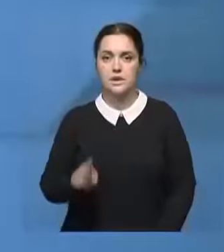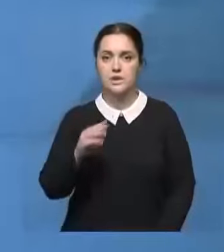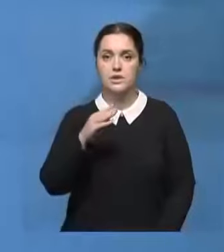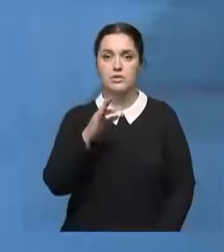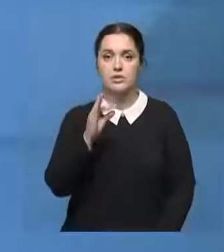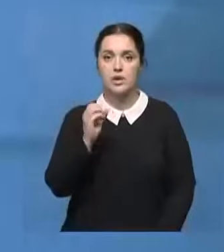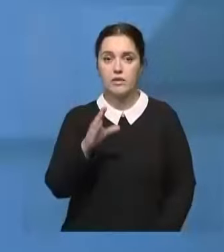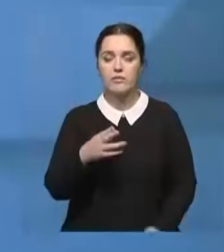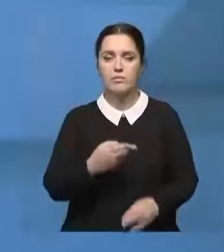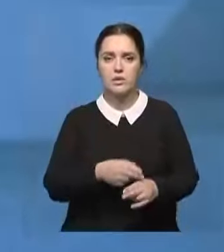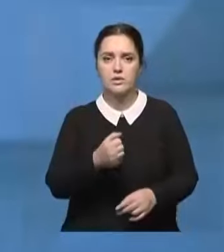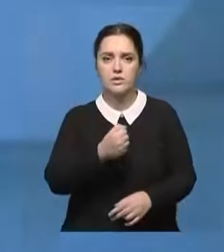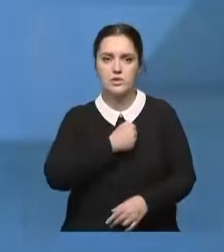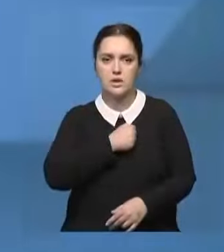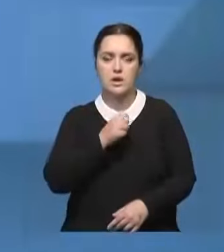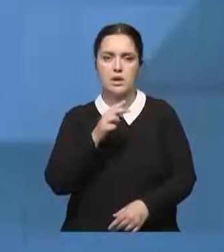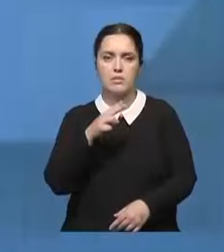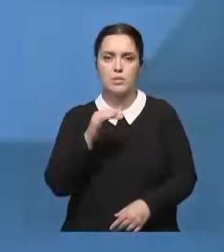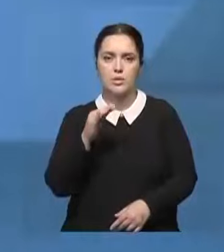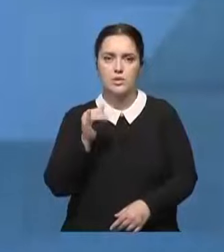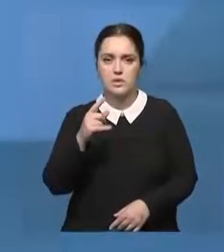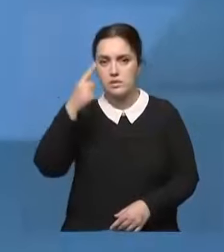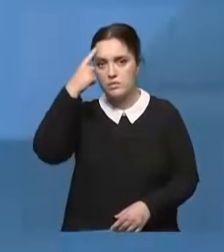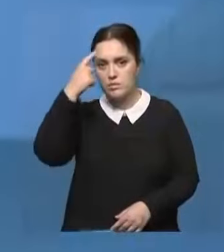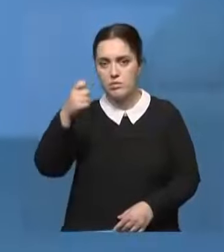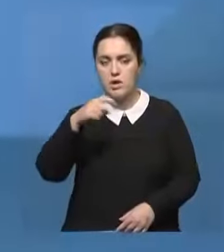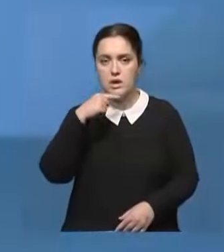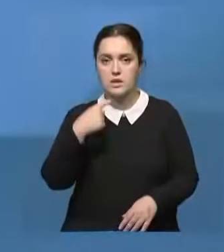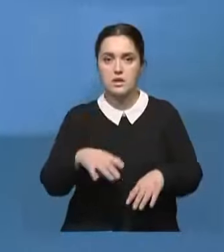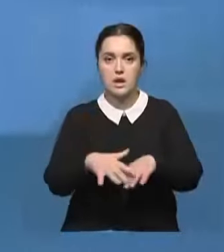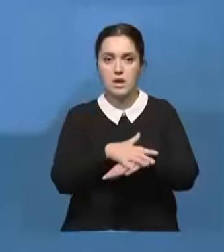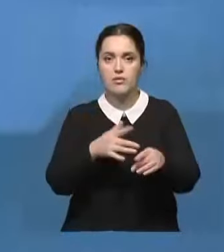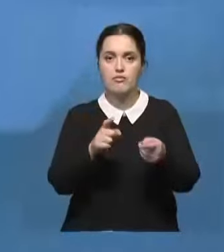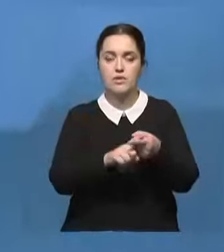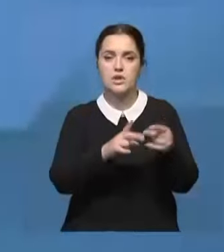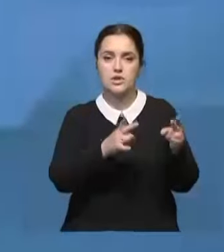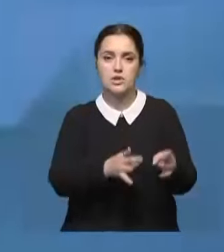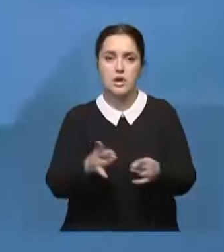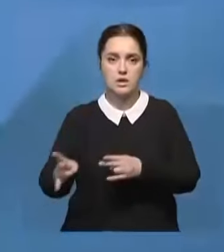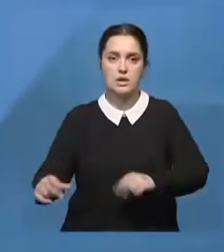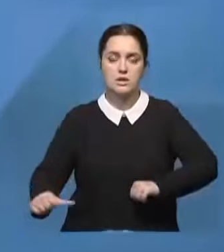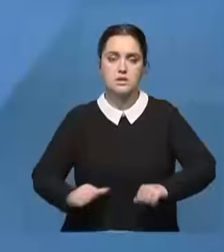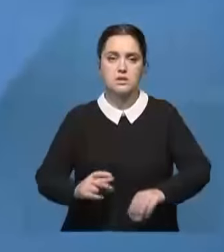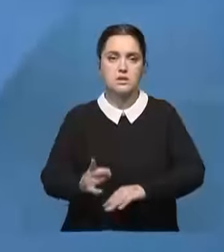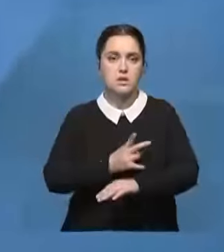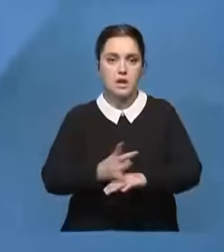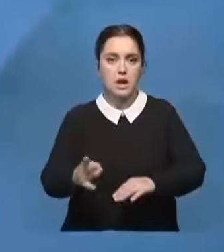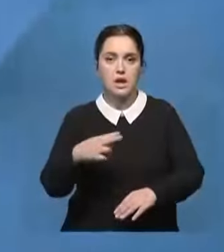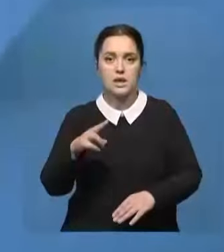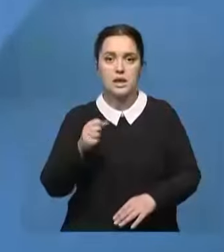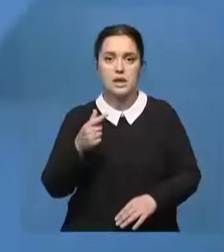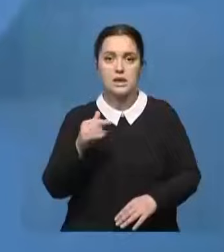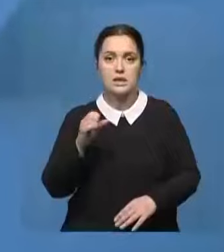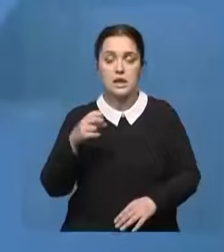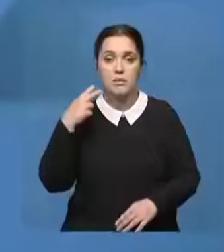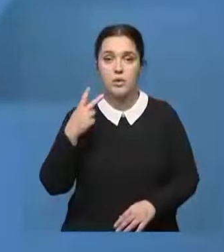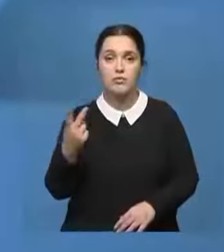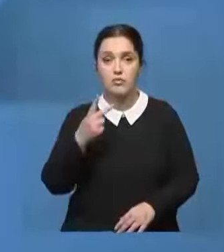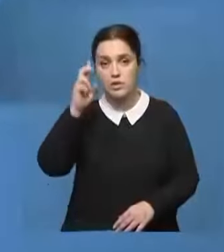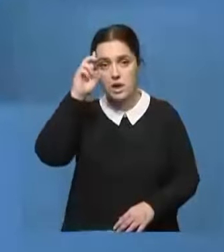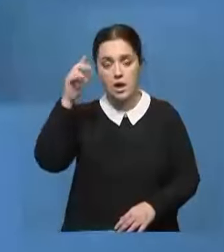Касым-Жомарт Токаев выразил соболезнования Владимиру Путину и всему российскому народу в связи с жертвами в результате терактов в Дагестане. Президенты двух